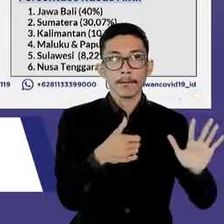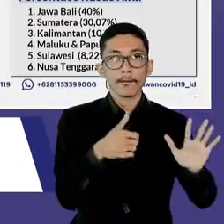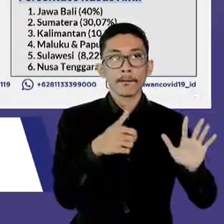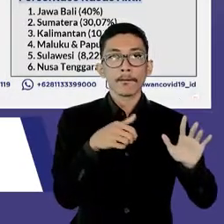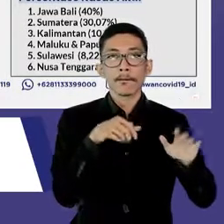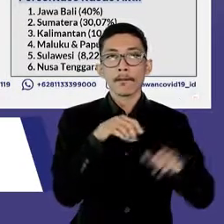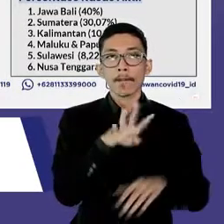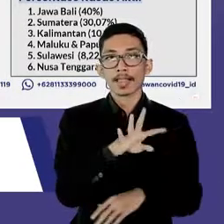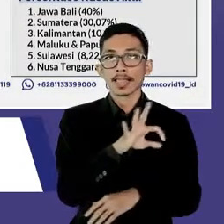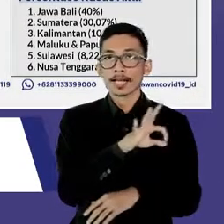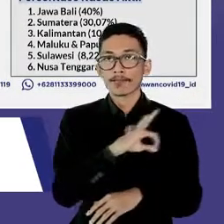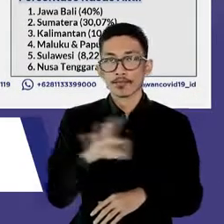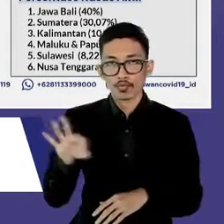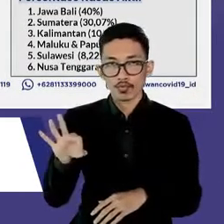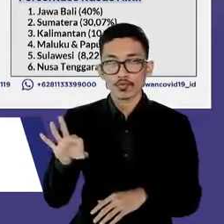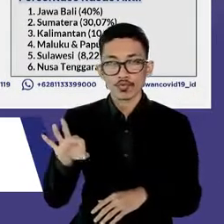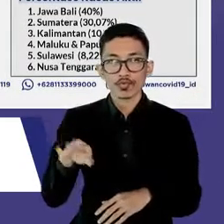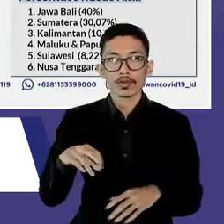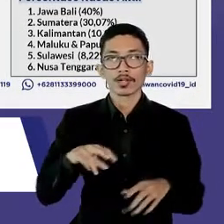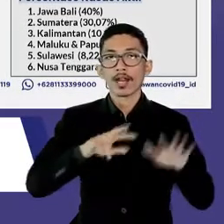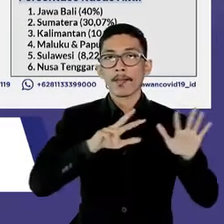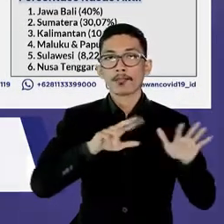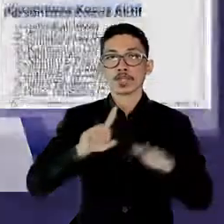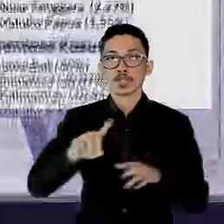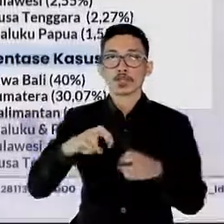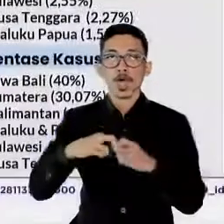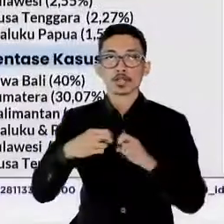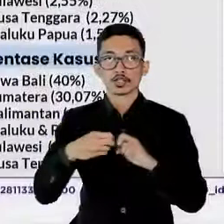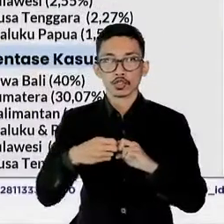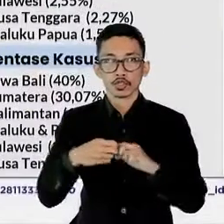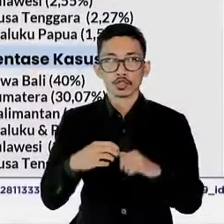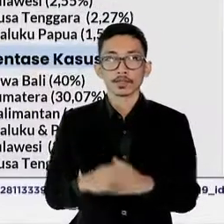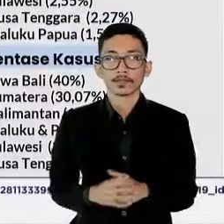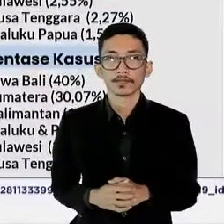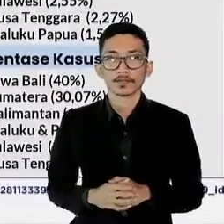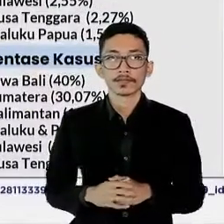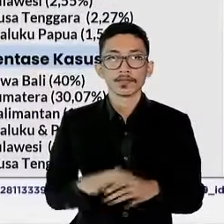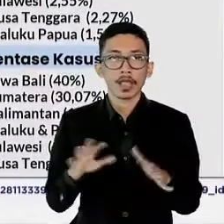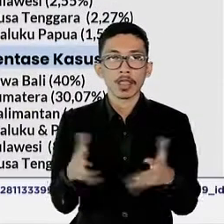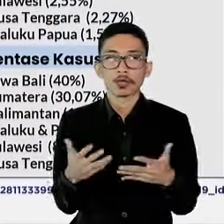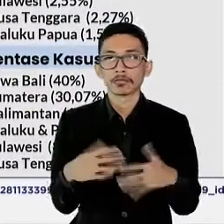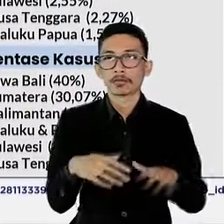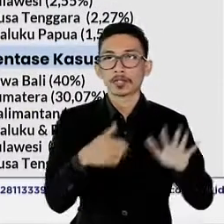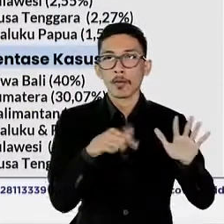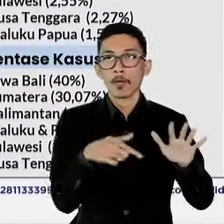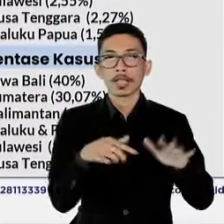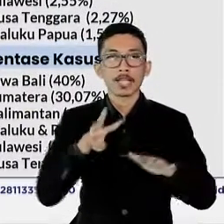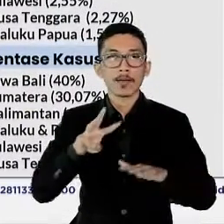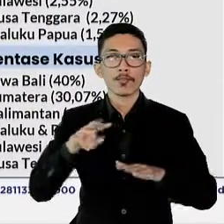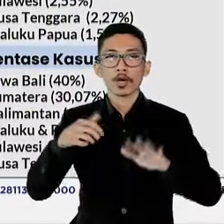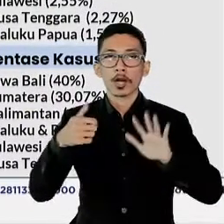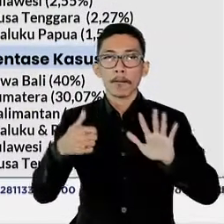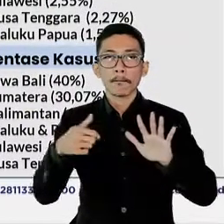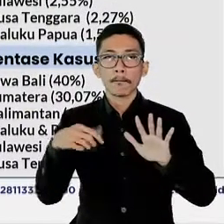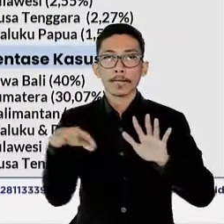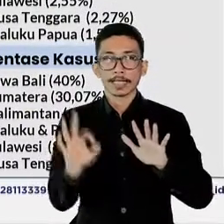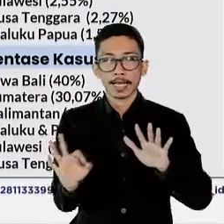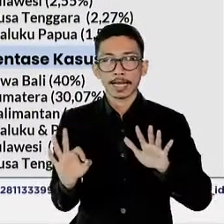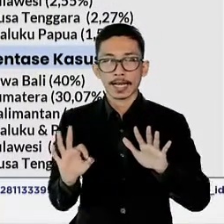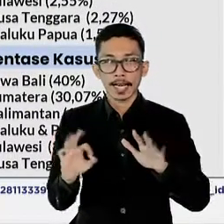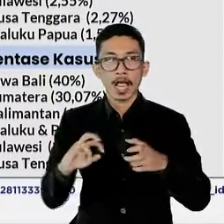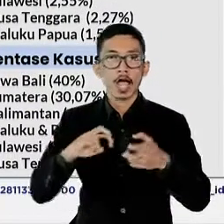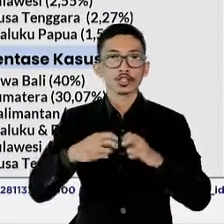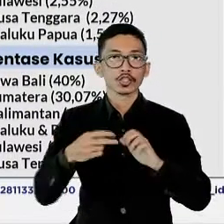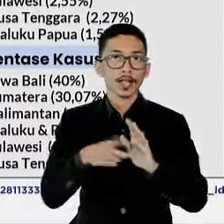satu kasus atau menyumbang 14,6 03 persen dari total kasus nasional